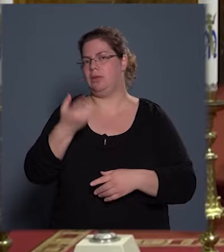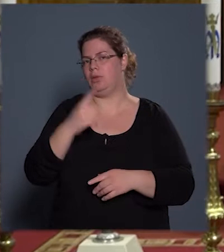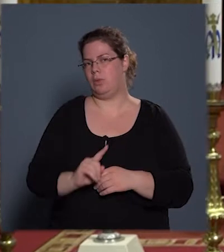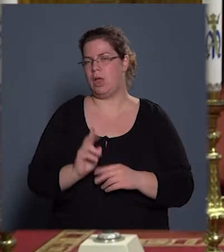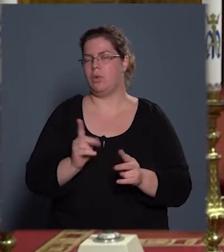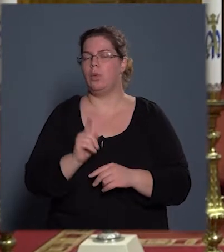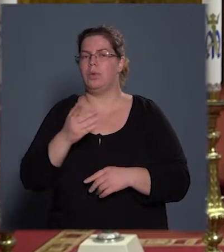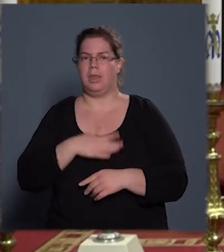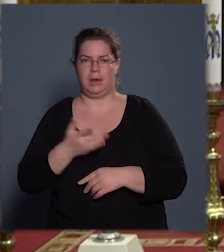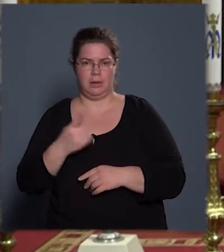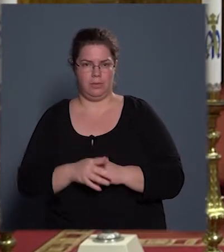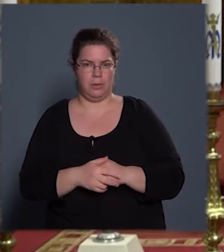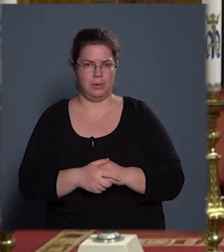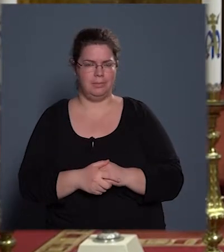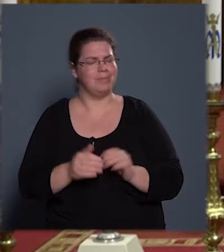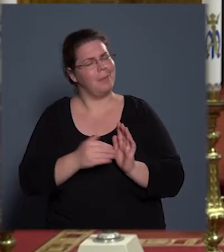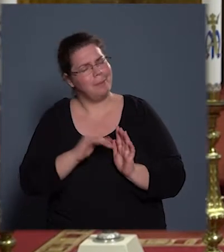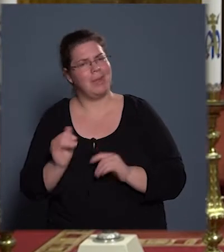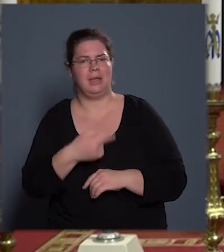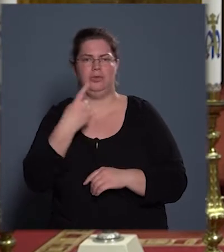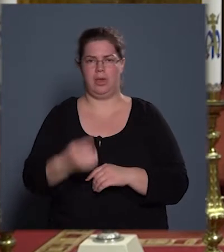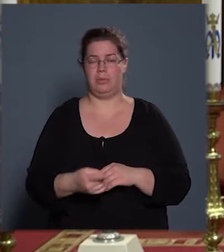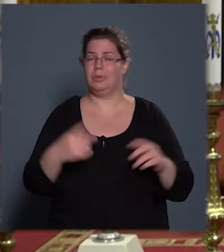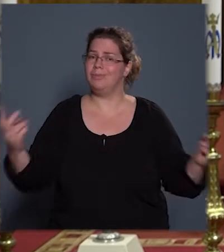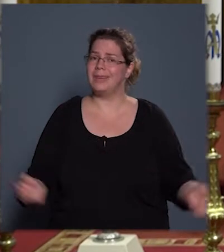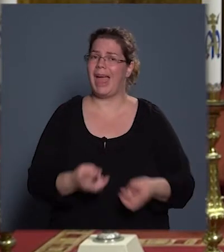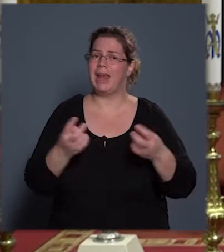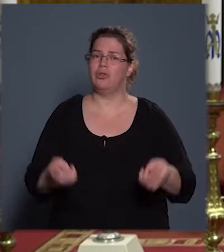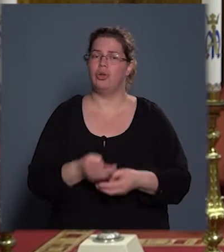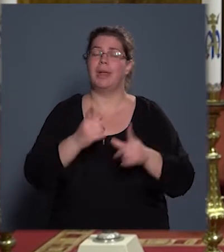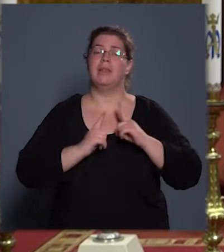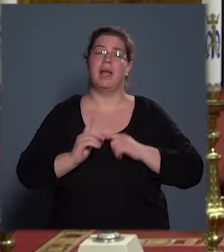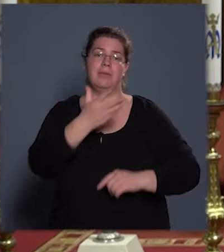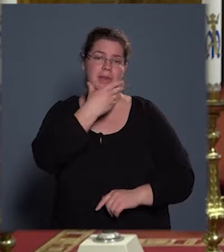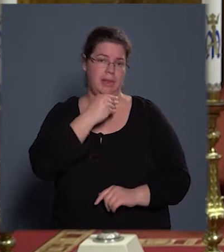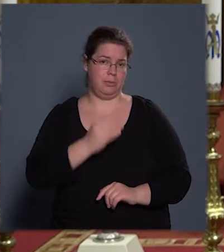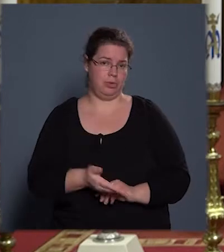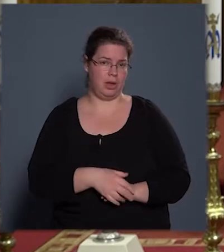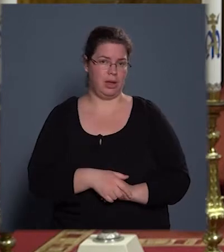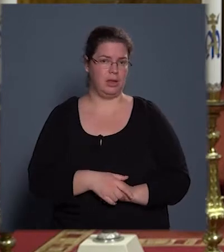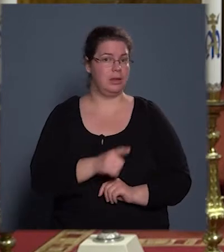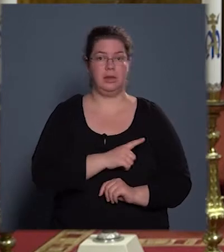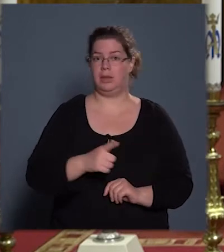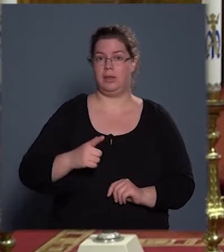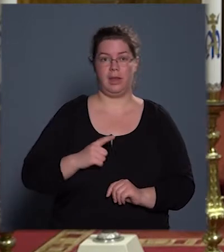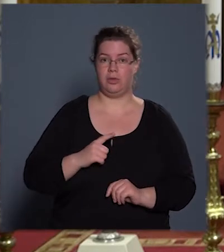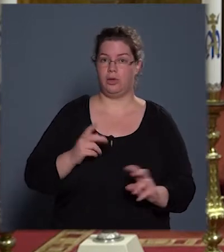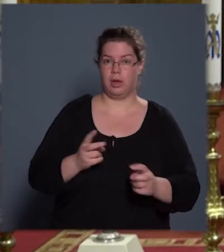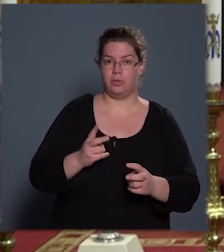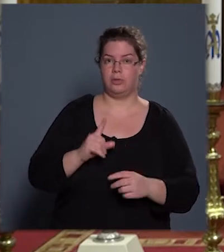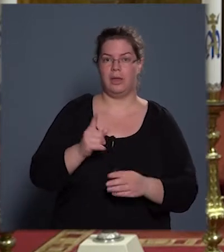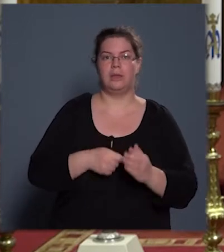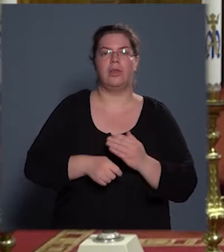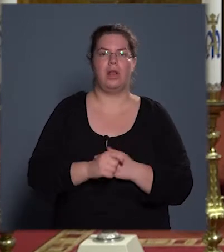szerette volna. Én mégis azt mondom, hogy keressük meg az advent szépségét. Ne csak keressük, találjuk is meg a